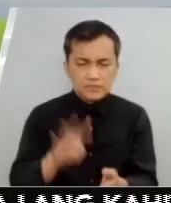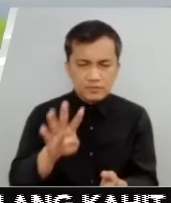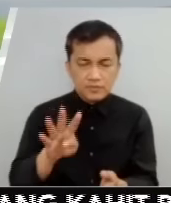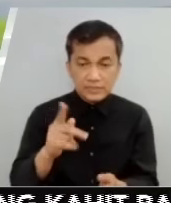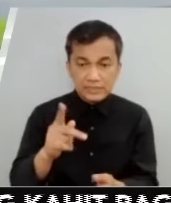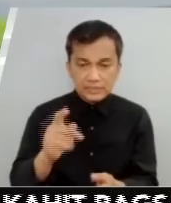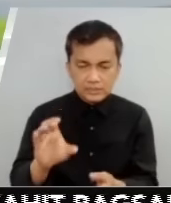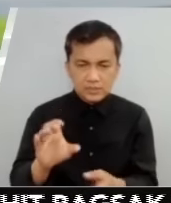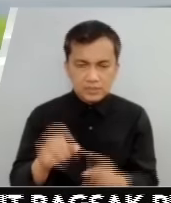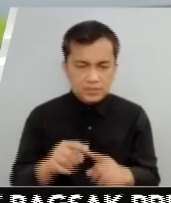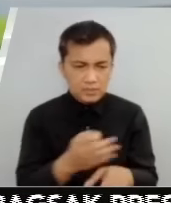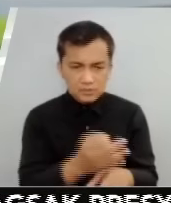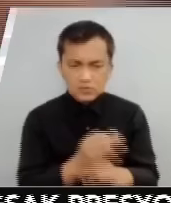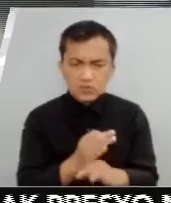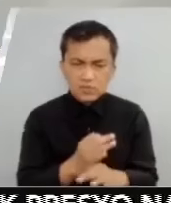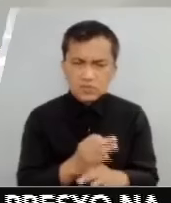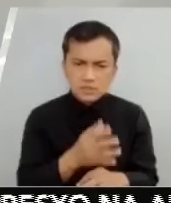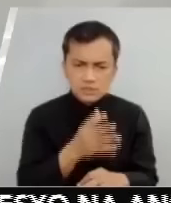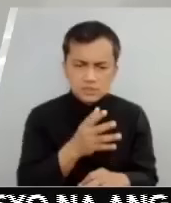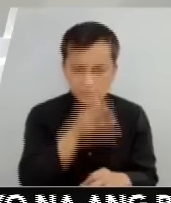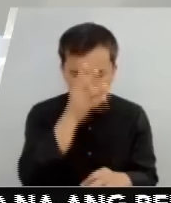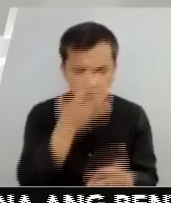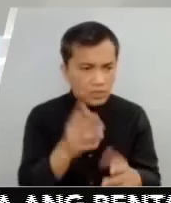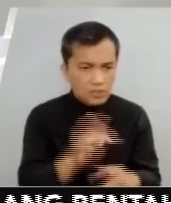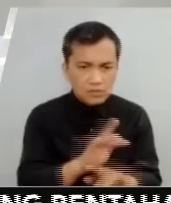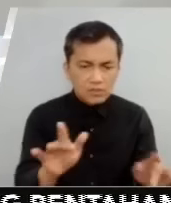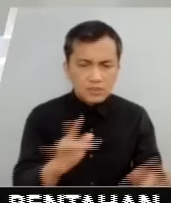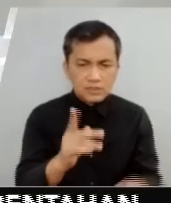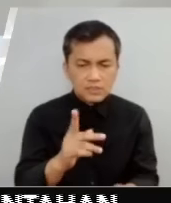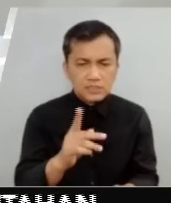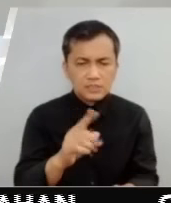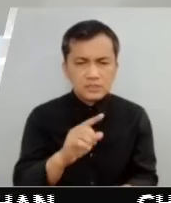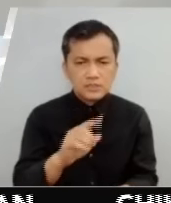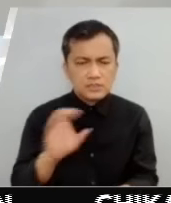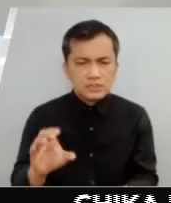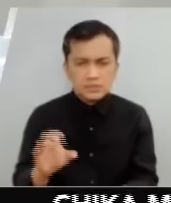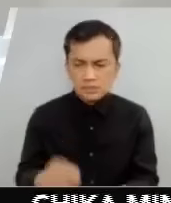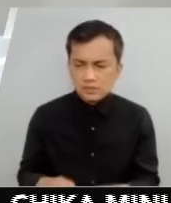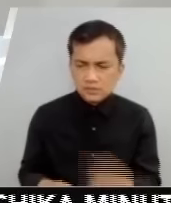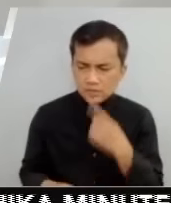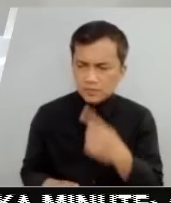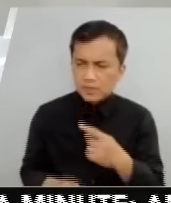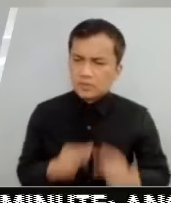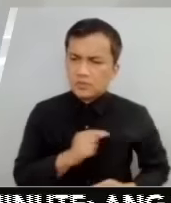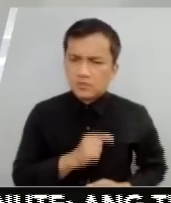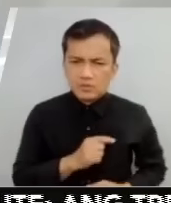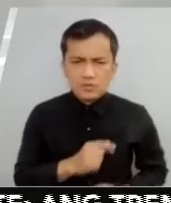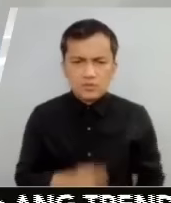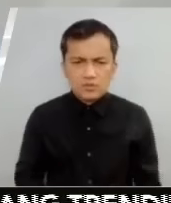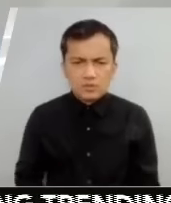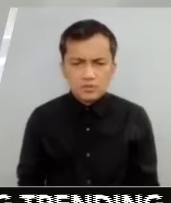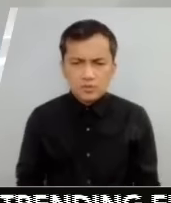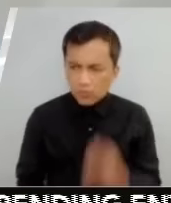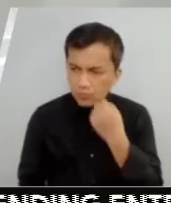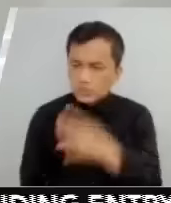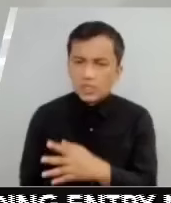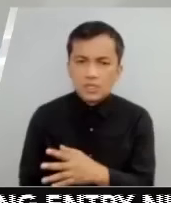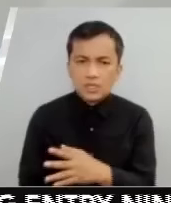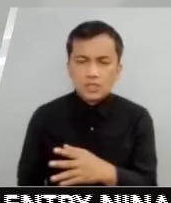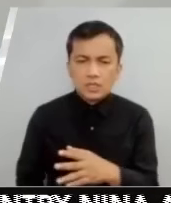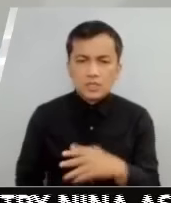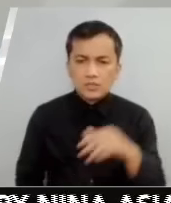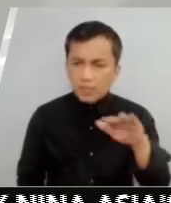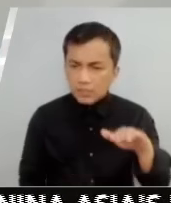nang sunduin ang kanyang ama Wala roon si k Nagtaka siya na Ano daw ang sabi ng gwardya na umuwi na daw yung bata